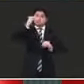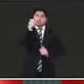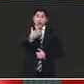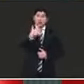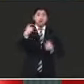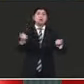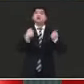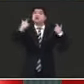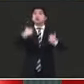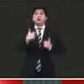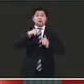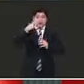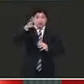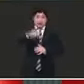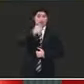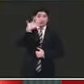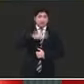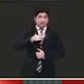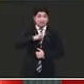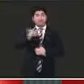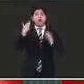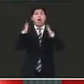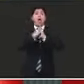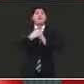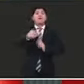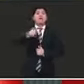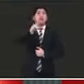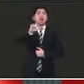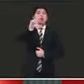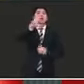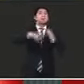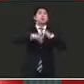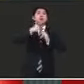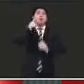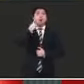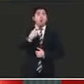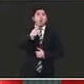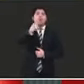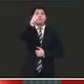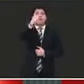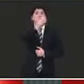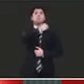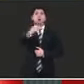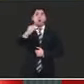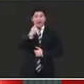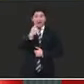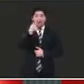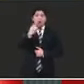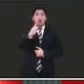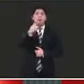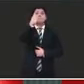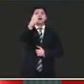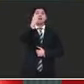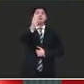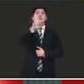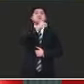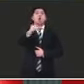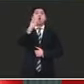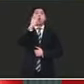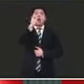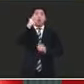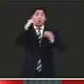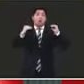işyeri edindirme ve taşıt kredisi limitlerini de bir milyon liradan bir buçuk milyon